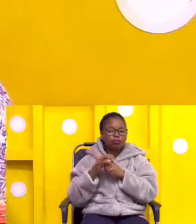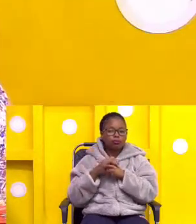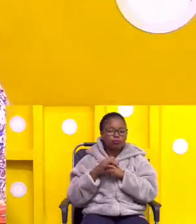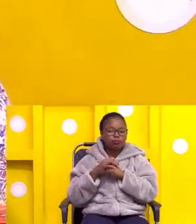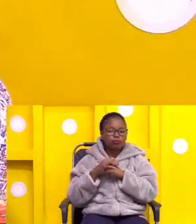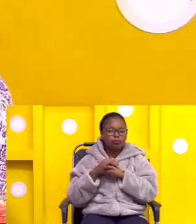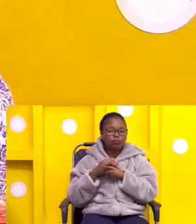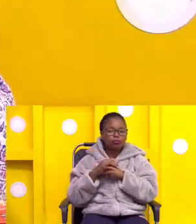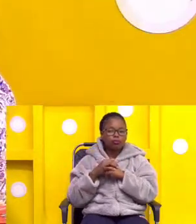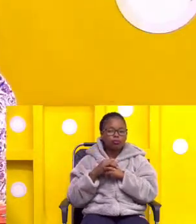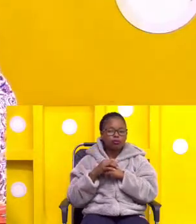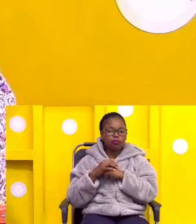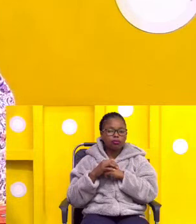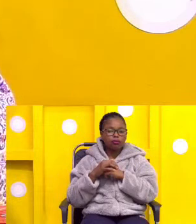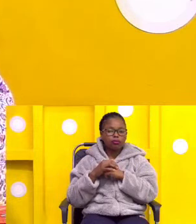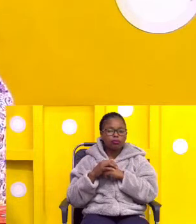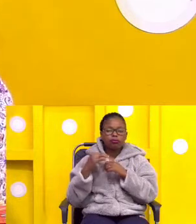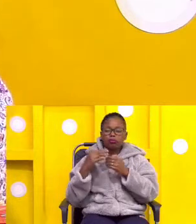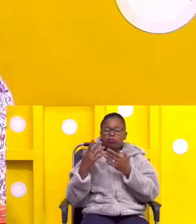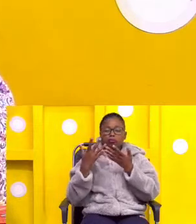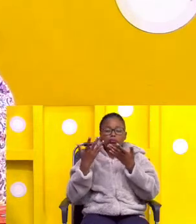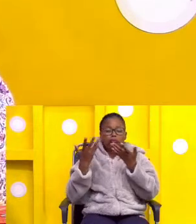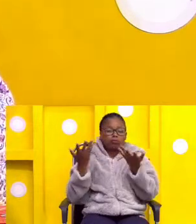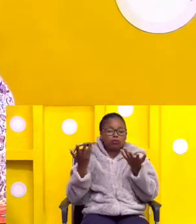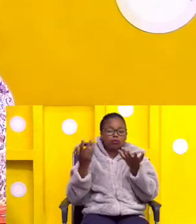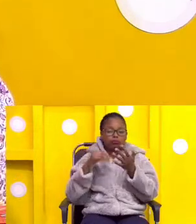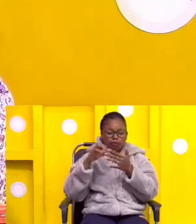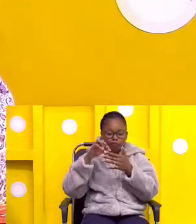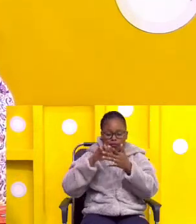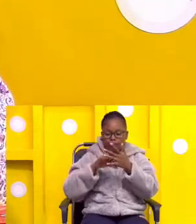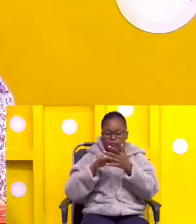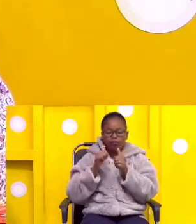dio yi nibewiri kudahadira thini wa mwana ucio